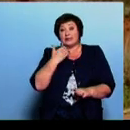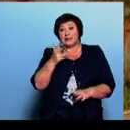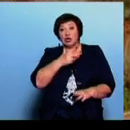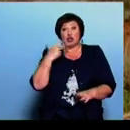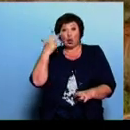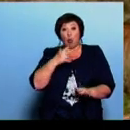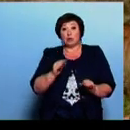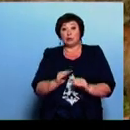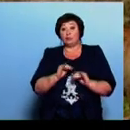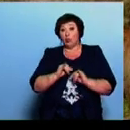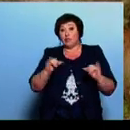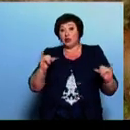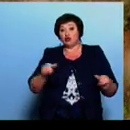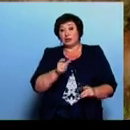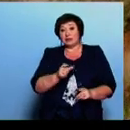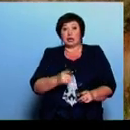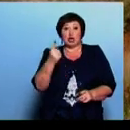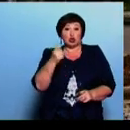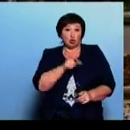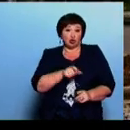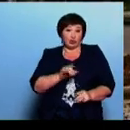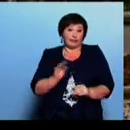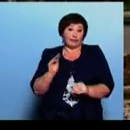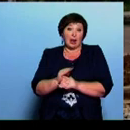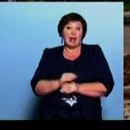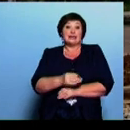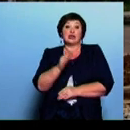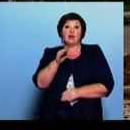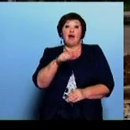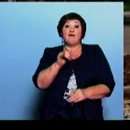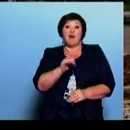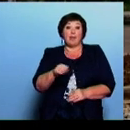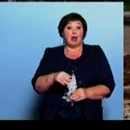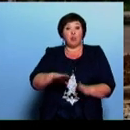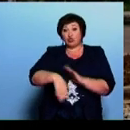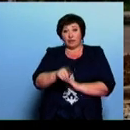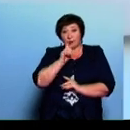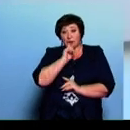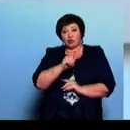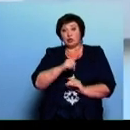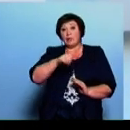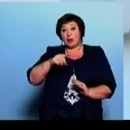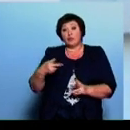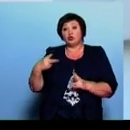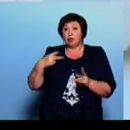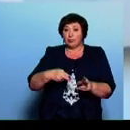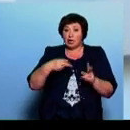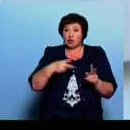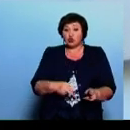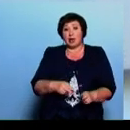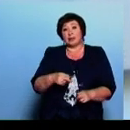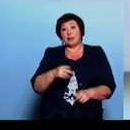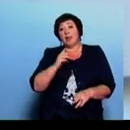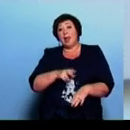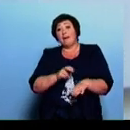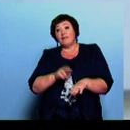прирост населения составил 100 человек. Так что фельдшерско-акушерский пункт пустовать не будет. По графику будут приезжать и вести прием терапевт,